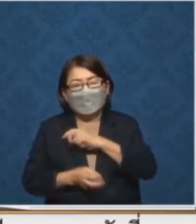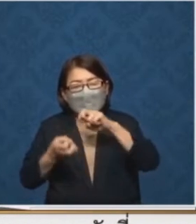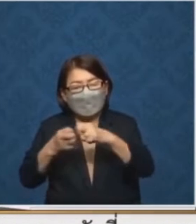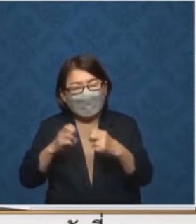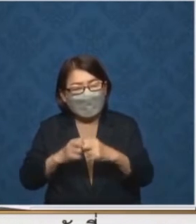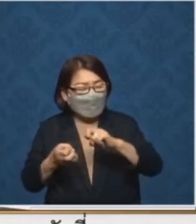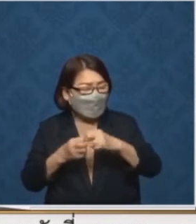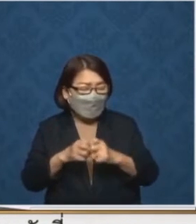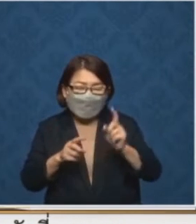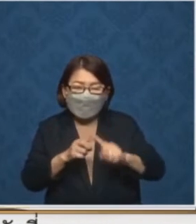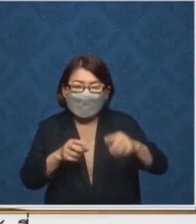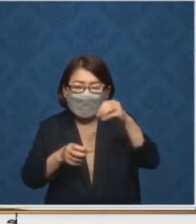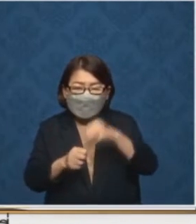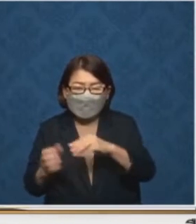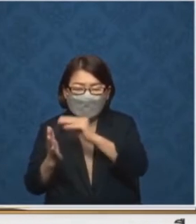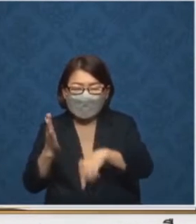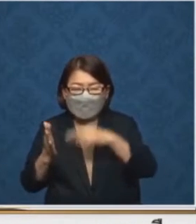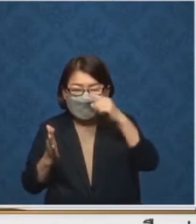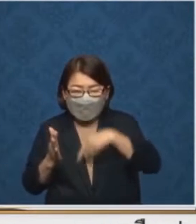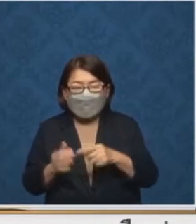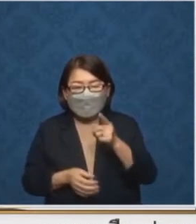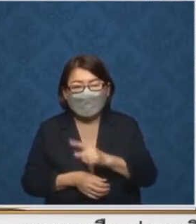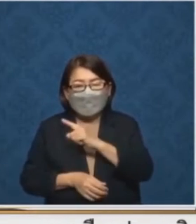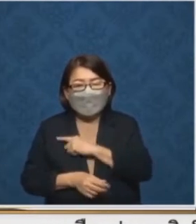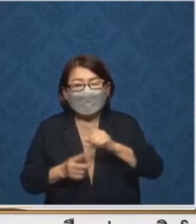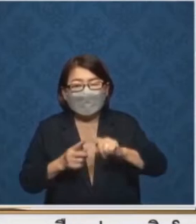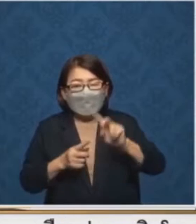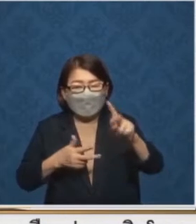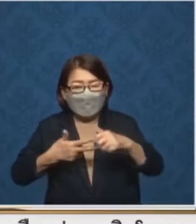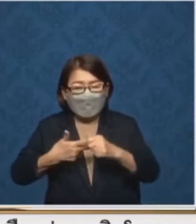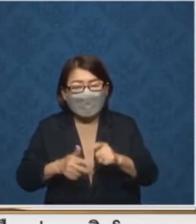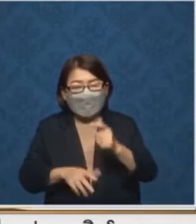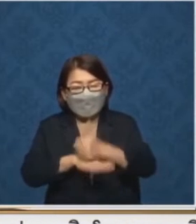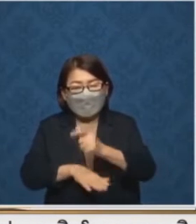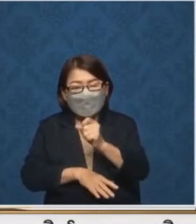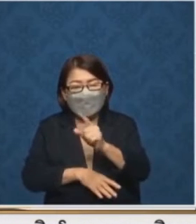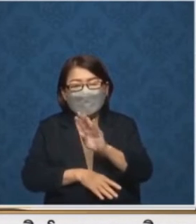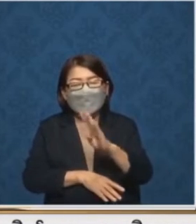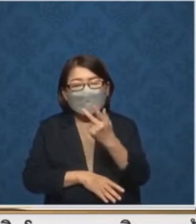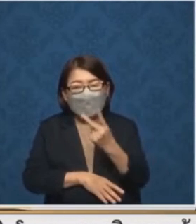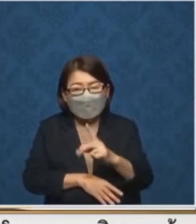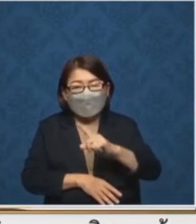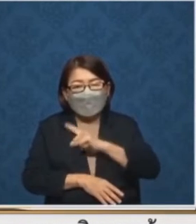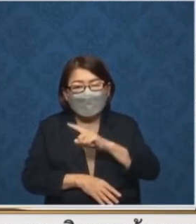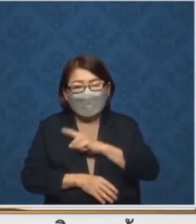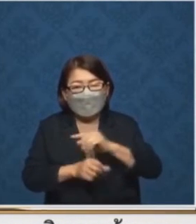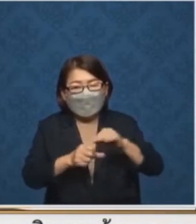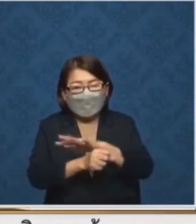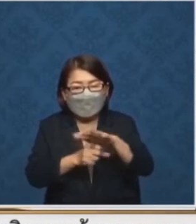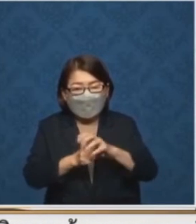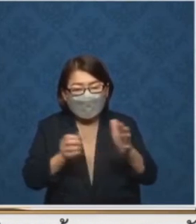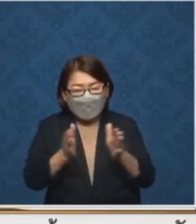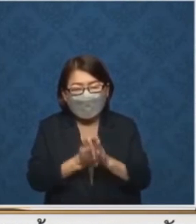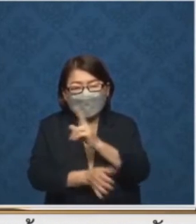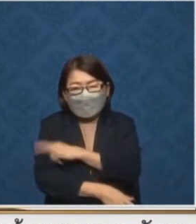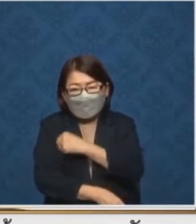ace Second like yoksซึรัผลจชอบเรื่องกับ Covid and theอัน